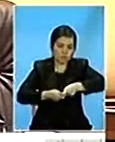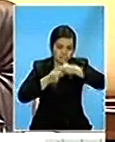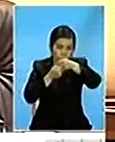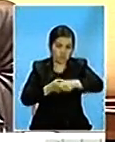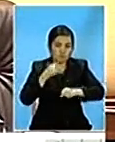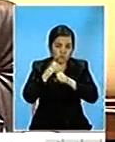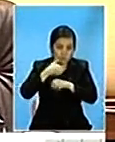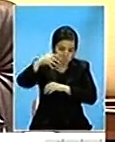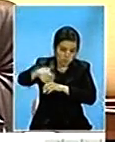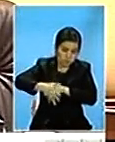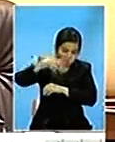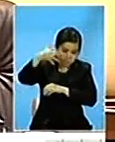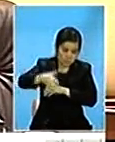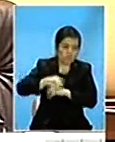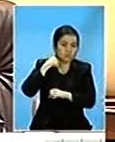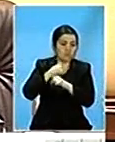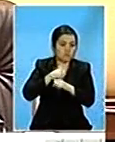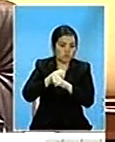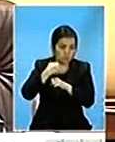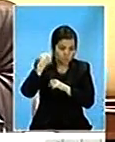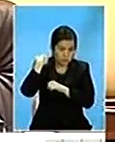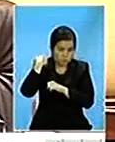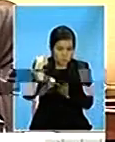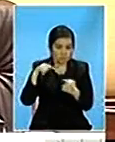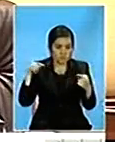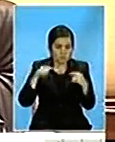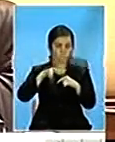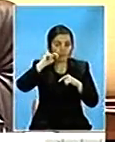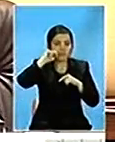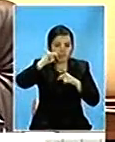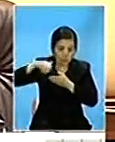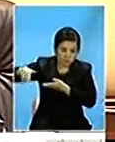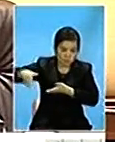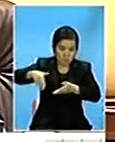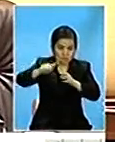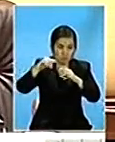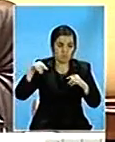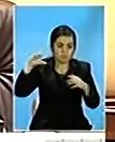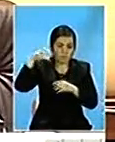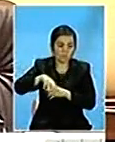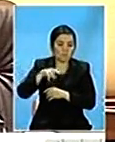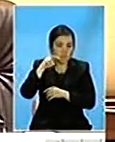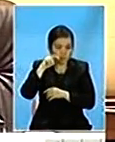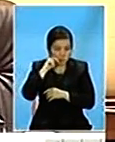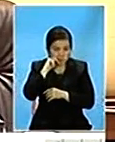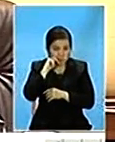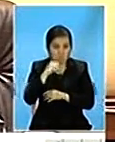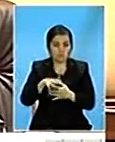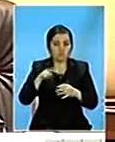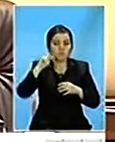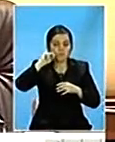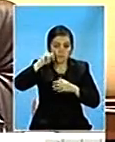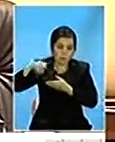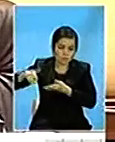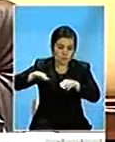ขุดลอกได้เฉพาะกรณีทางน้ำที่ประกาศเป็นทางน้ำชลประทานและทางน้ำเพื่อการระบายน้